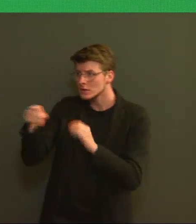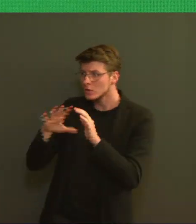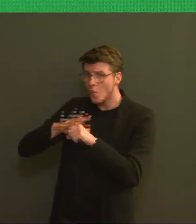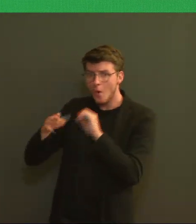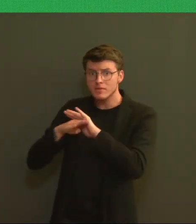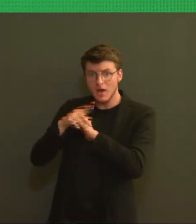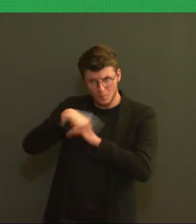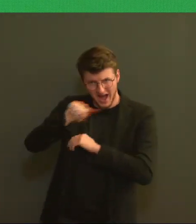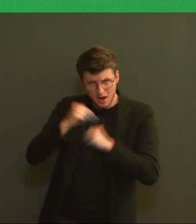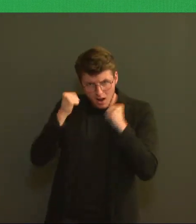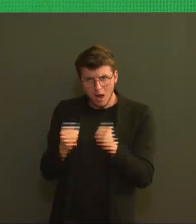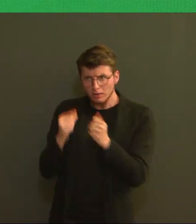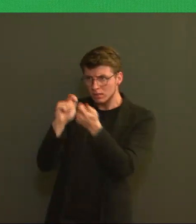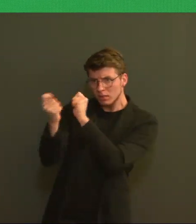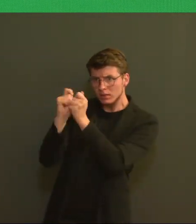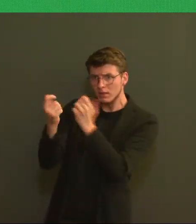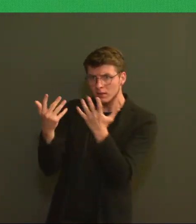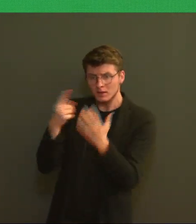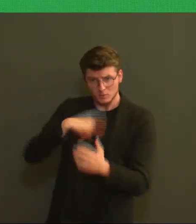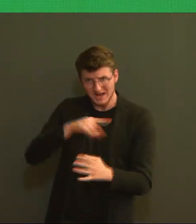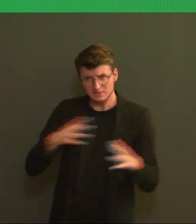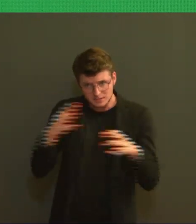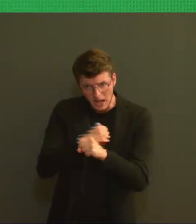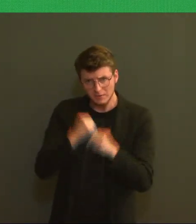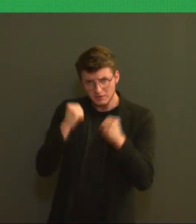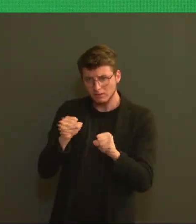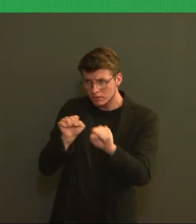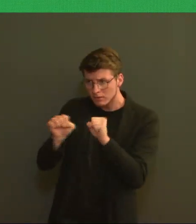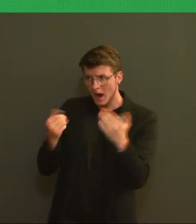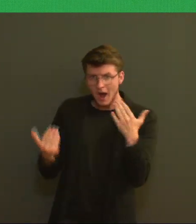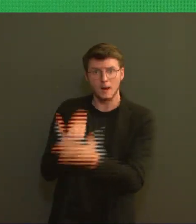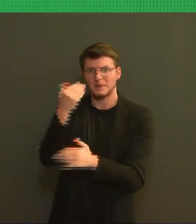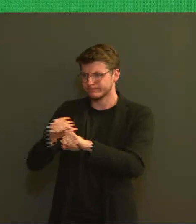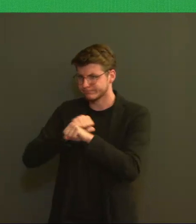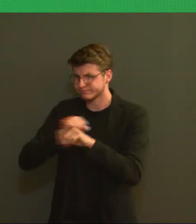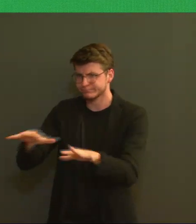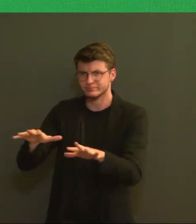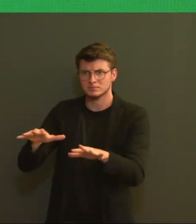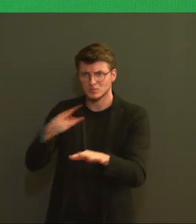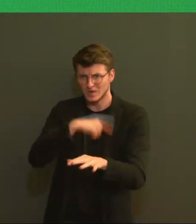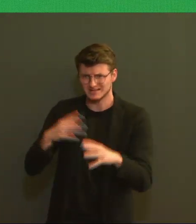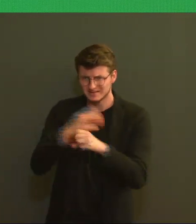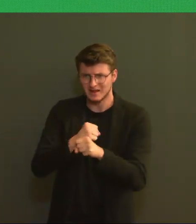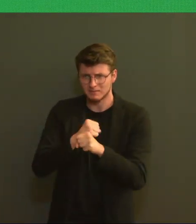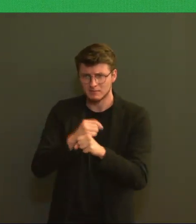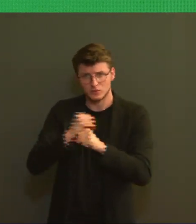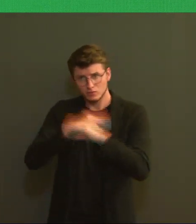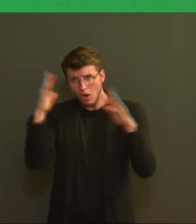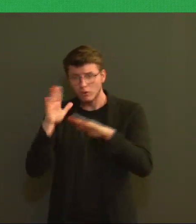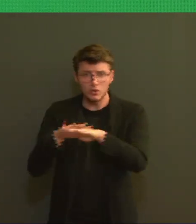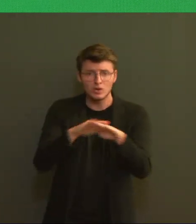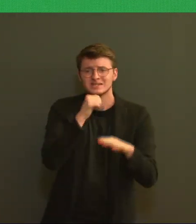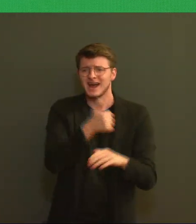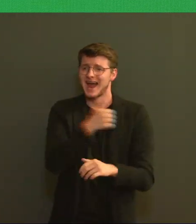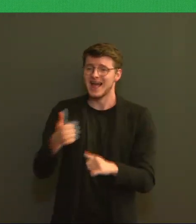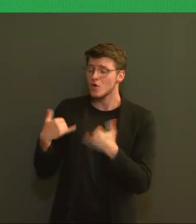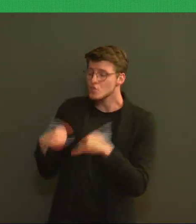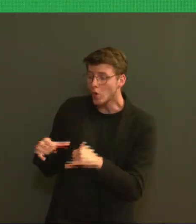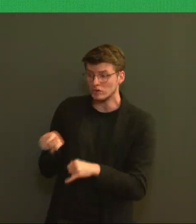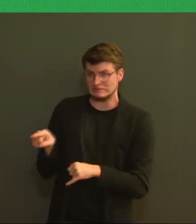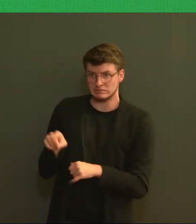grote golf vermijden. Het is duidelijk, het zijn niet alleen de jongeren, de toeristen, de inwoners van bepaalde